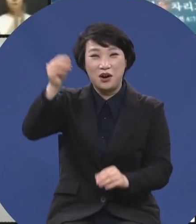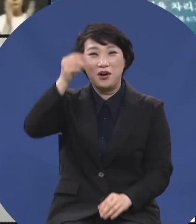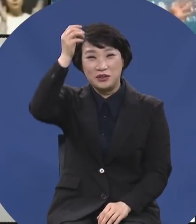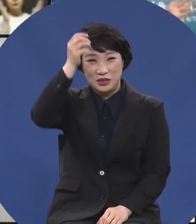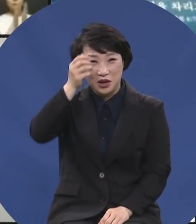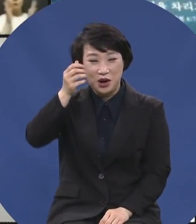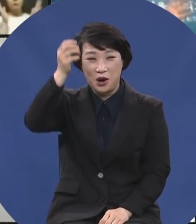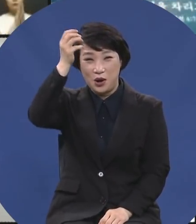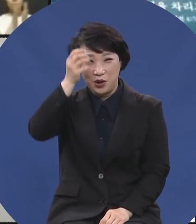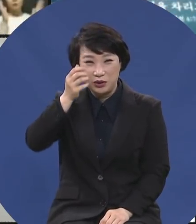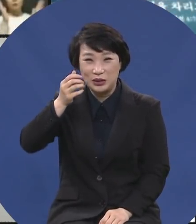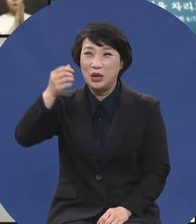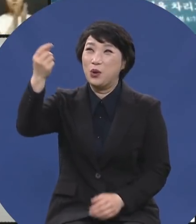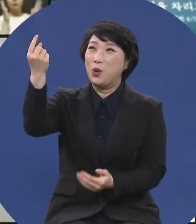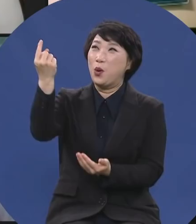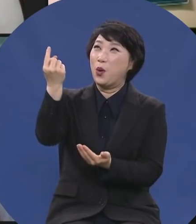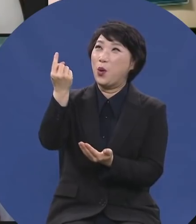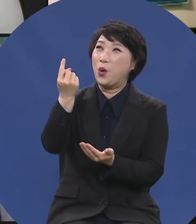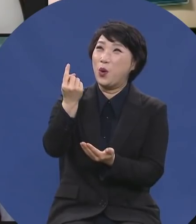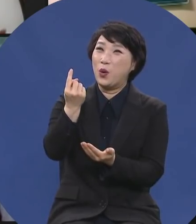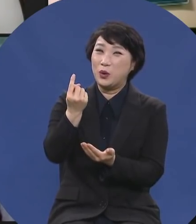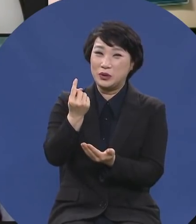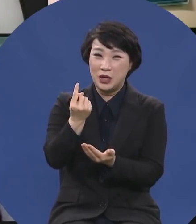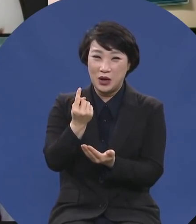전하세. 성령이